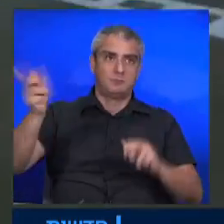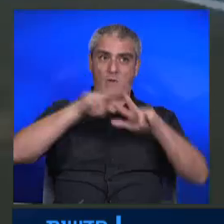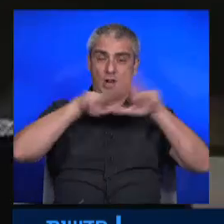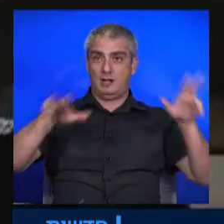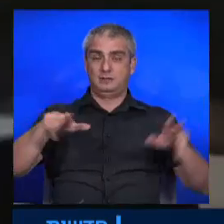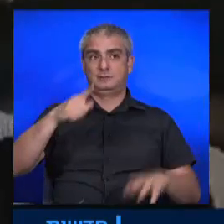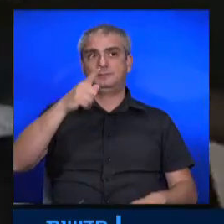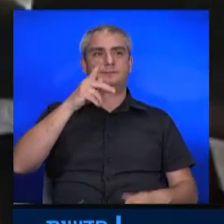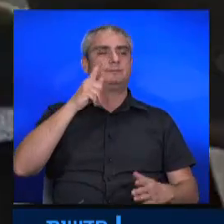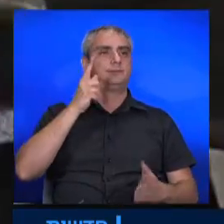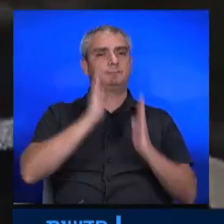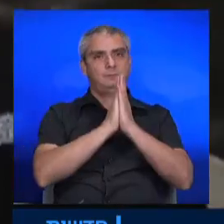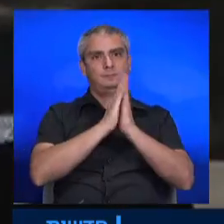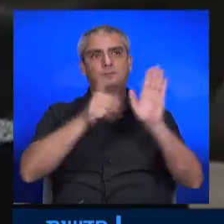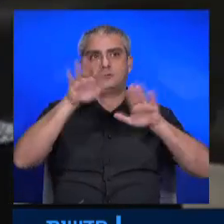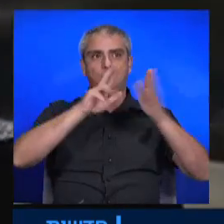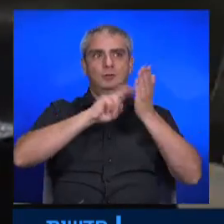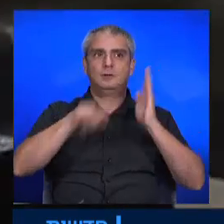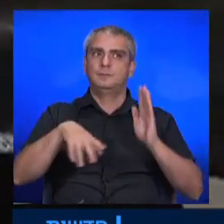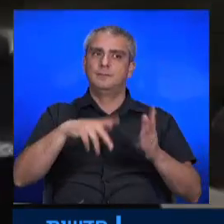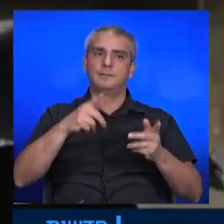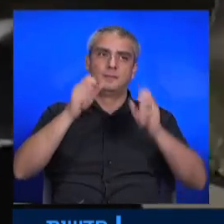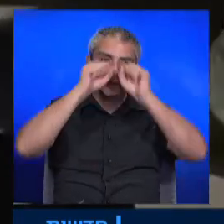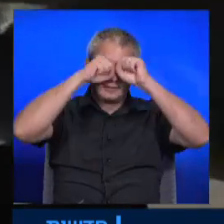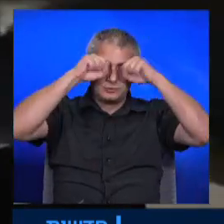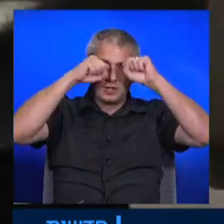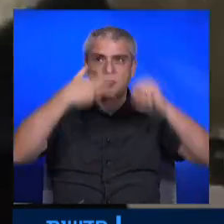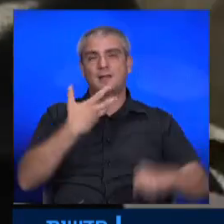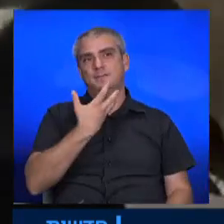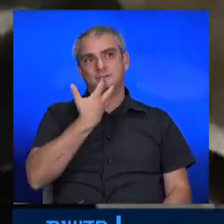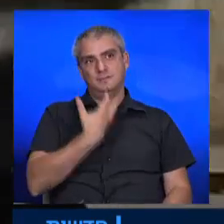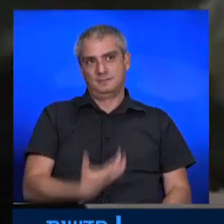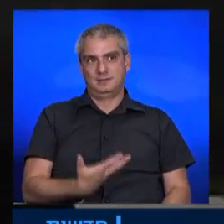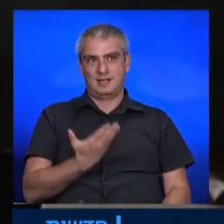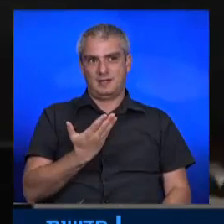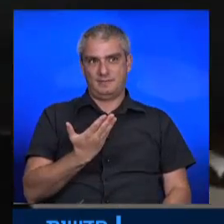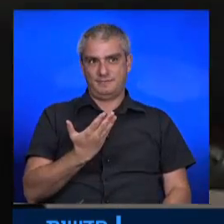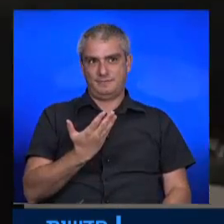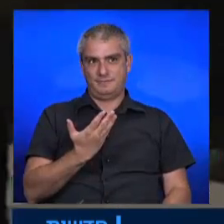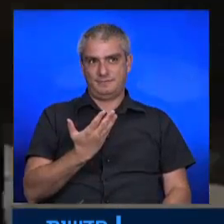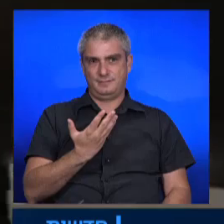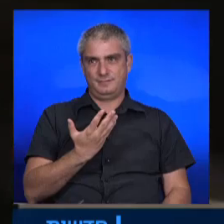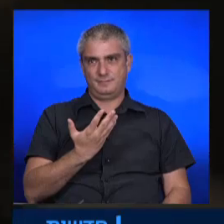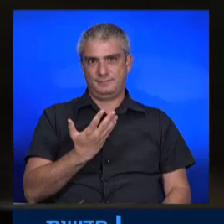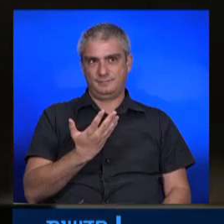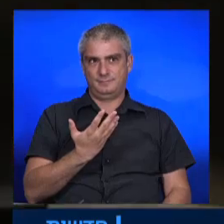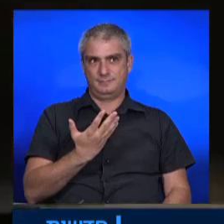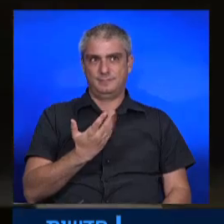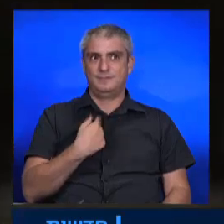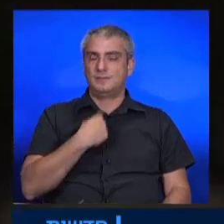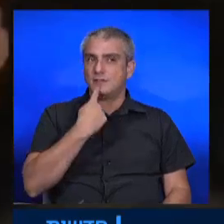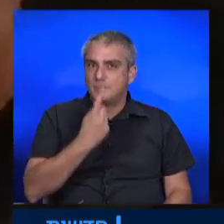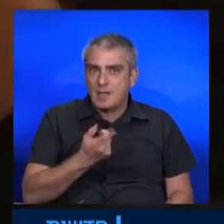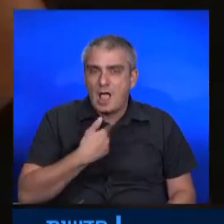להתפטר. תשטוף את האפר מן העיניים, בנימין זאב. ואני אומרת, אנחנו אסירי